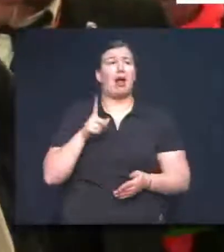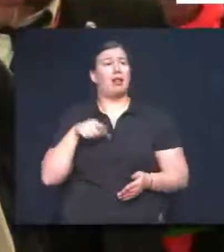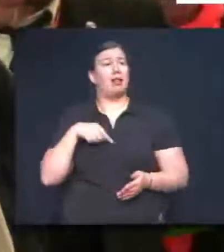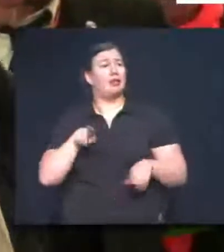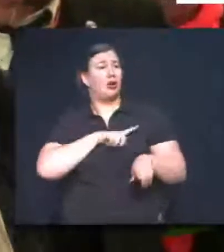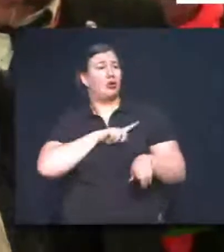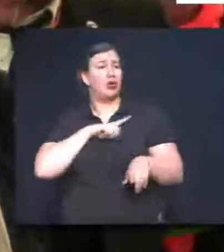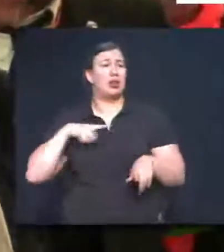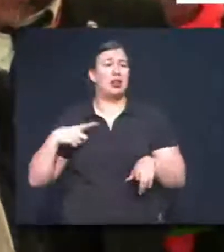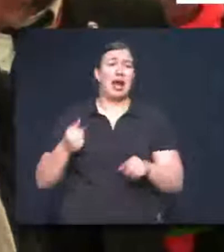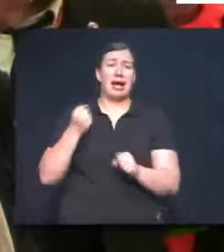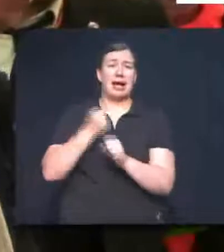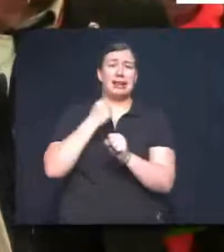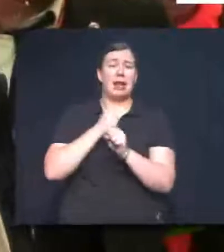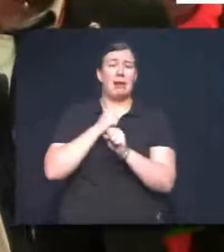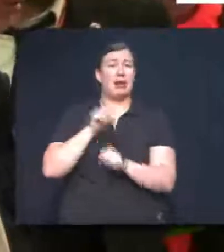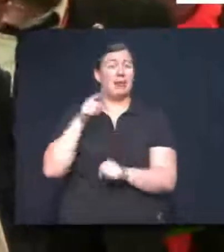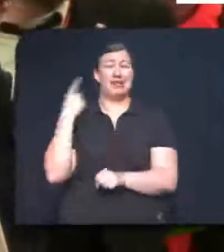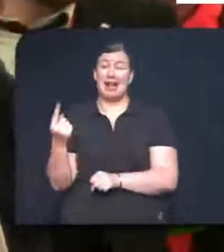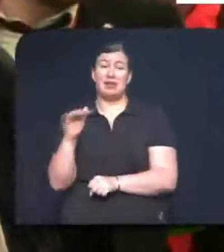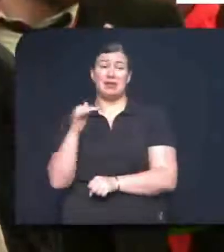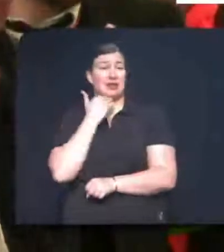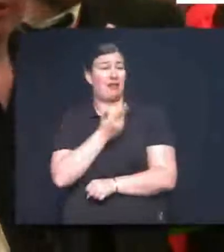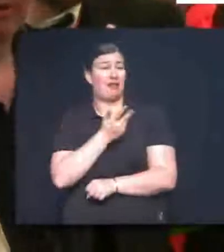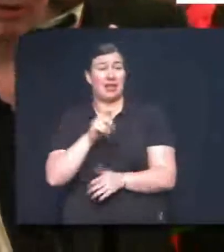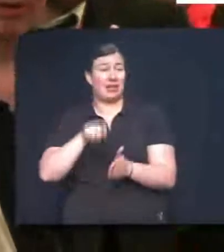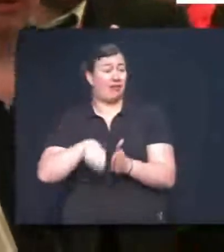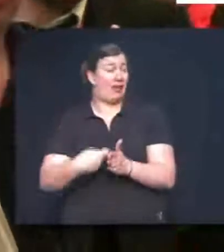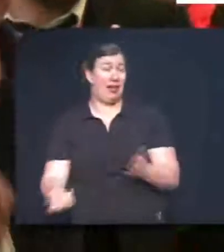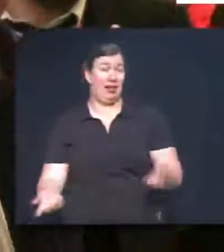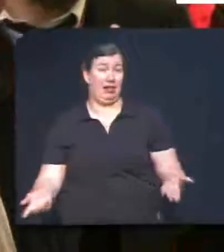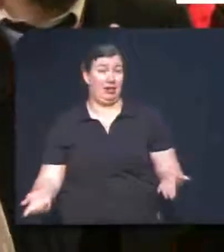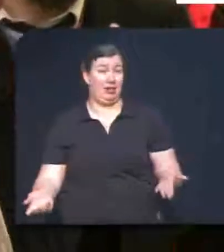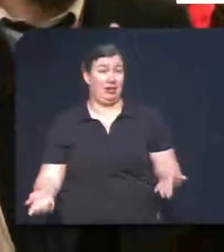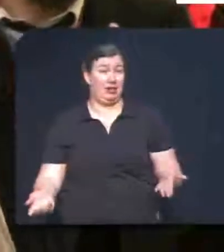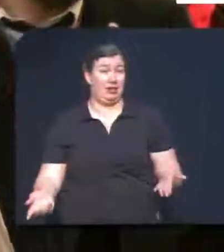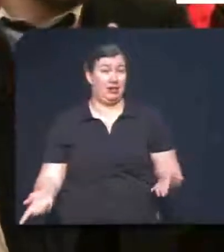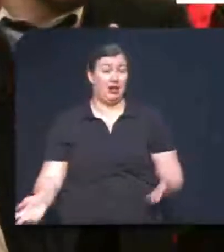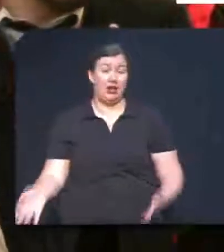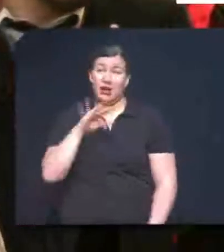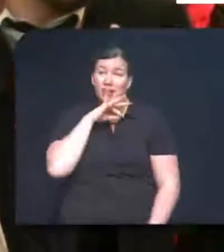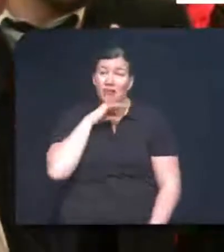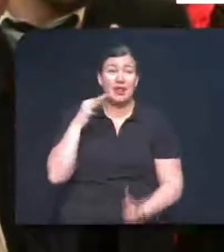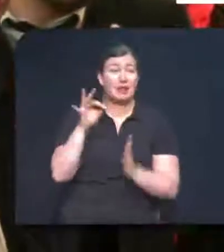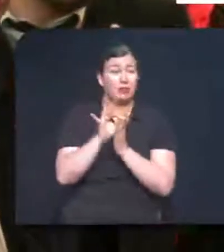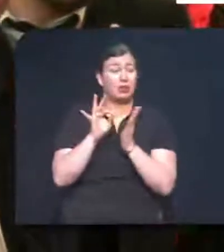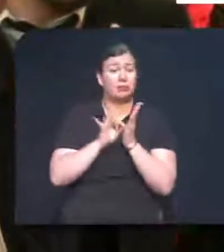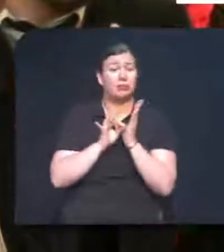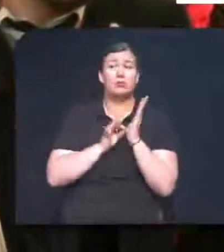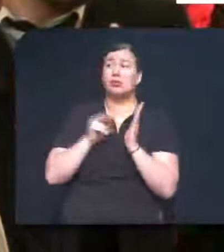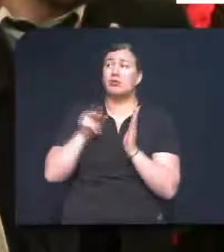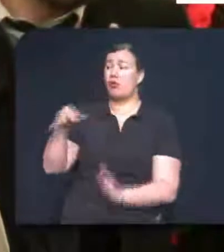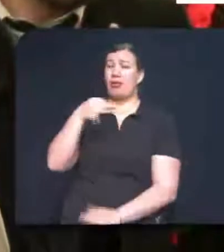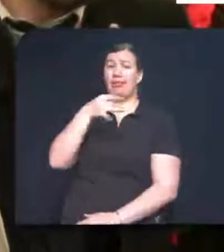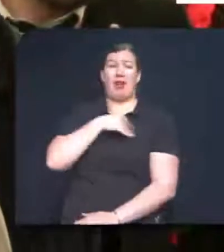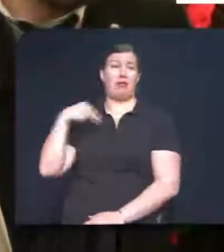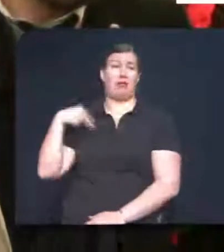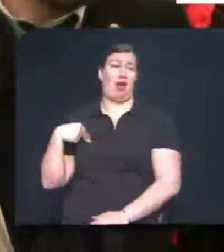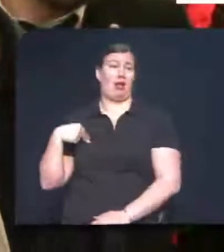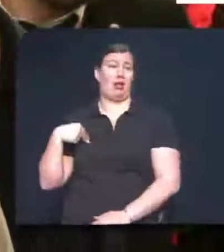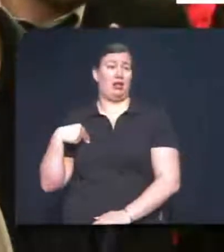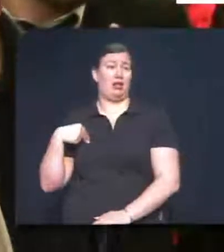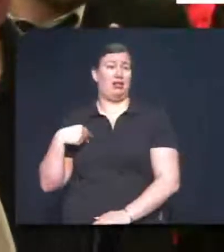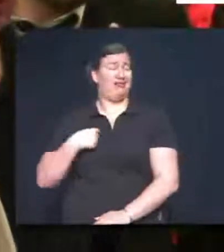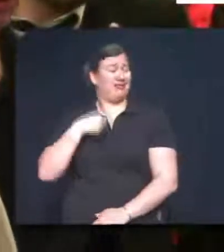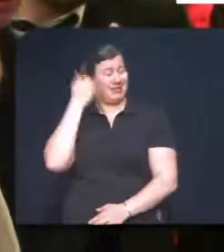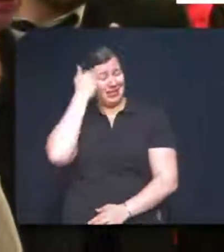was ich mache aber nicht wählen darf und im in vielen Punkten benachteiligt ist darum also vertraut mich kennt das